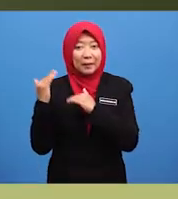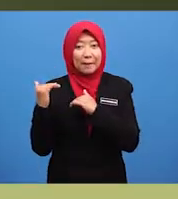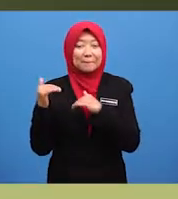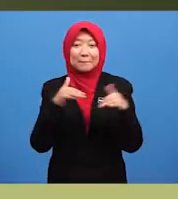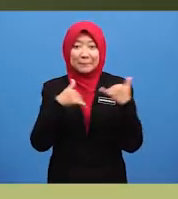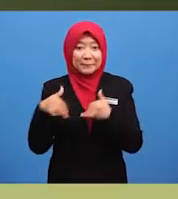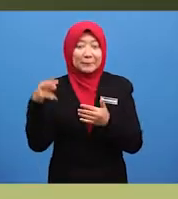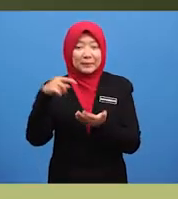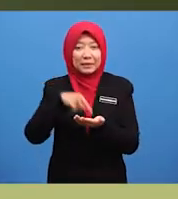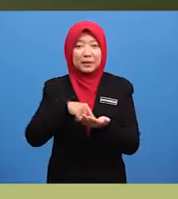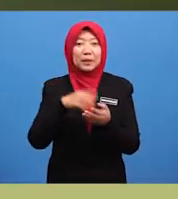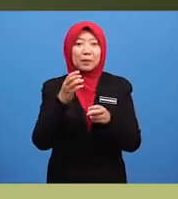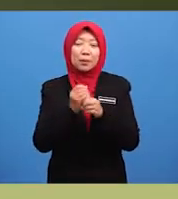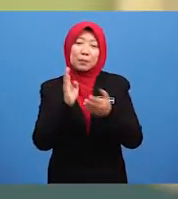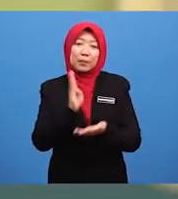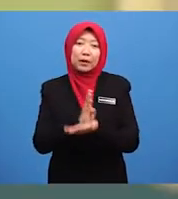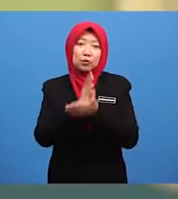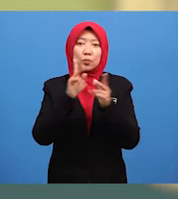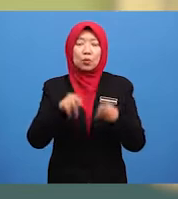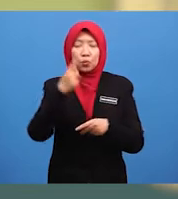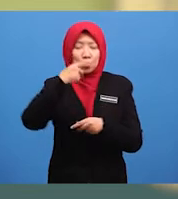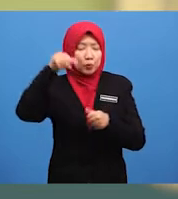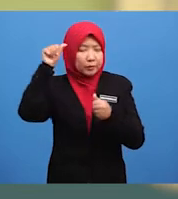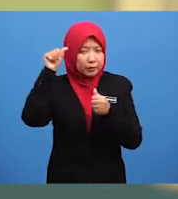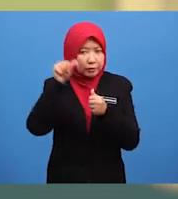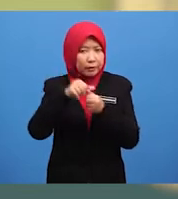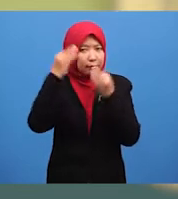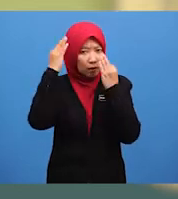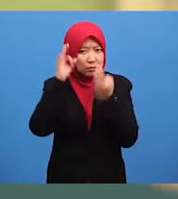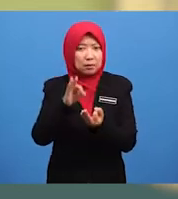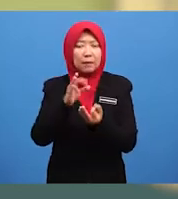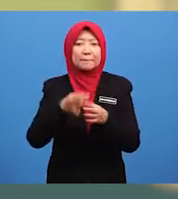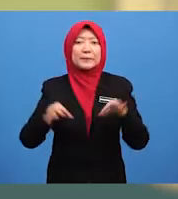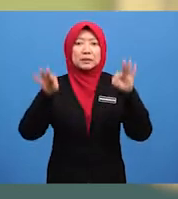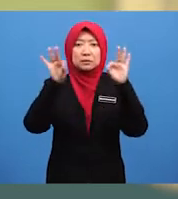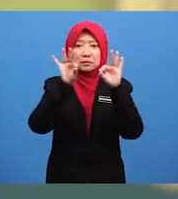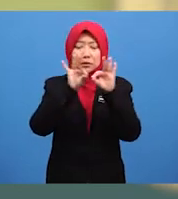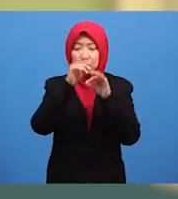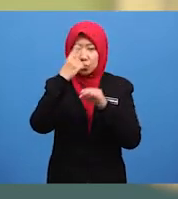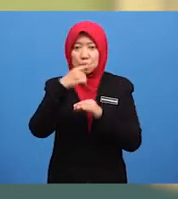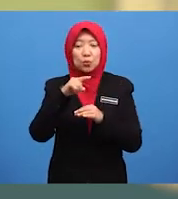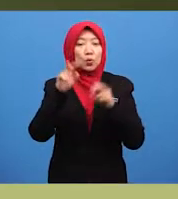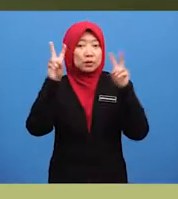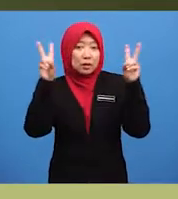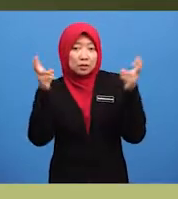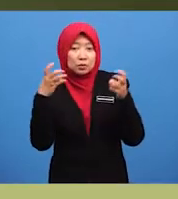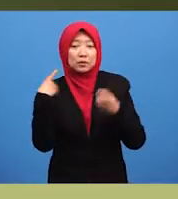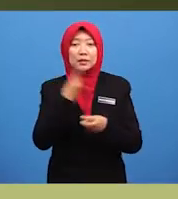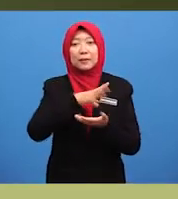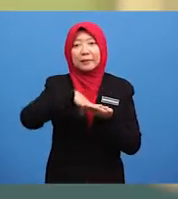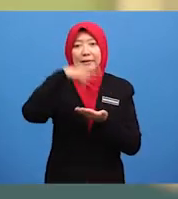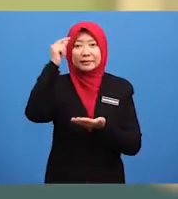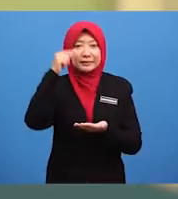permainan ini dapat membantu pelajar untuk mengingati fakta yang penting bagi tajuk yang kita pelajari